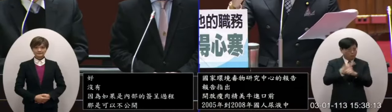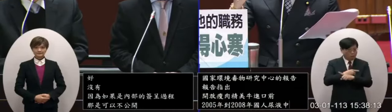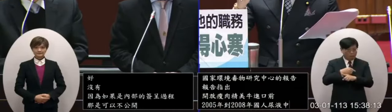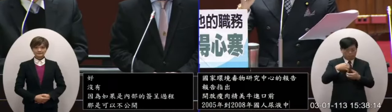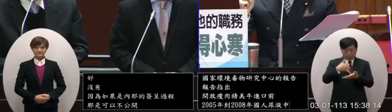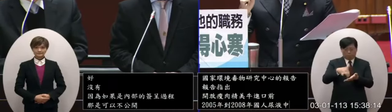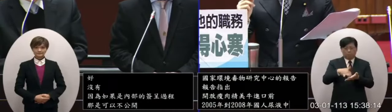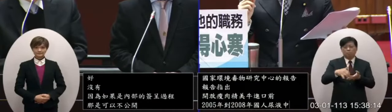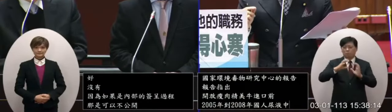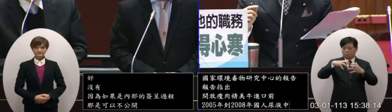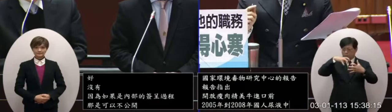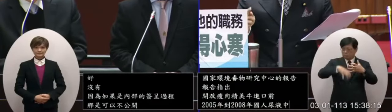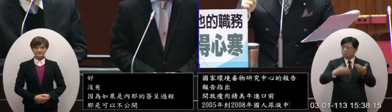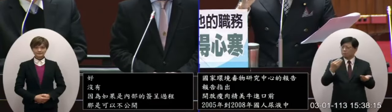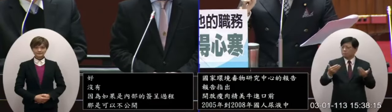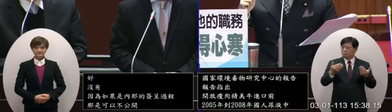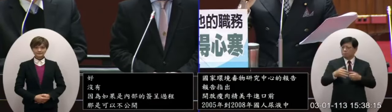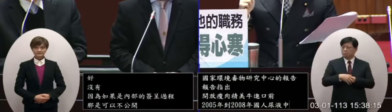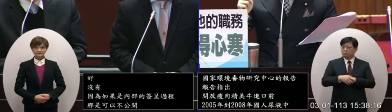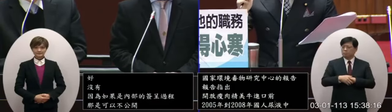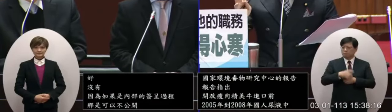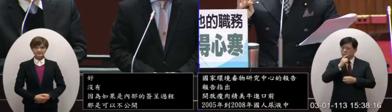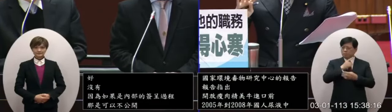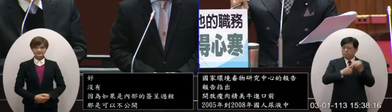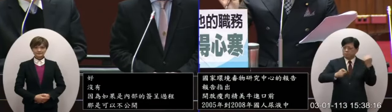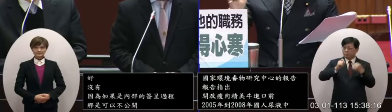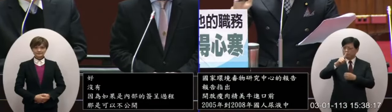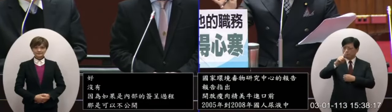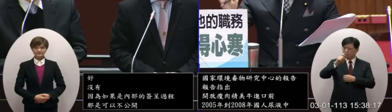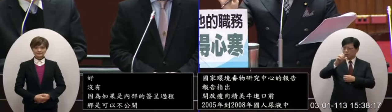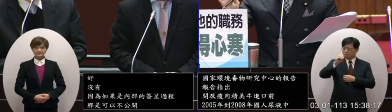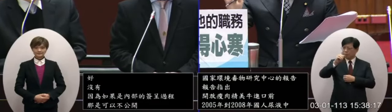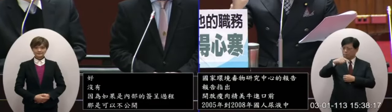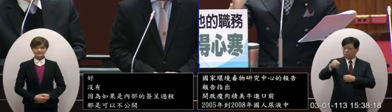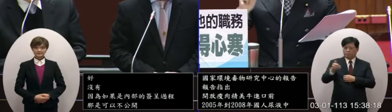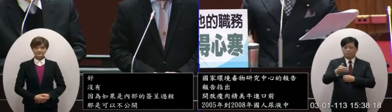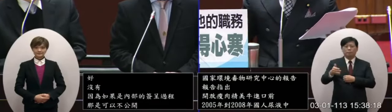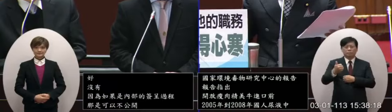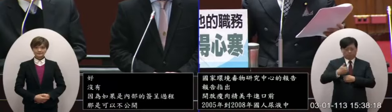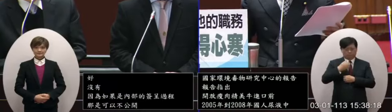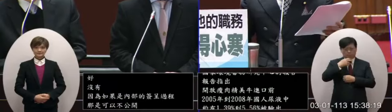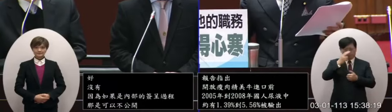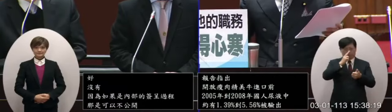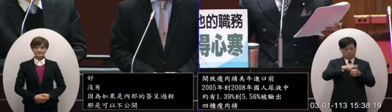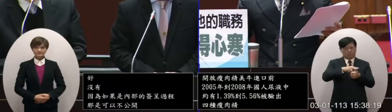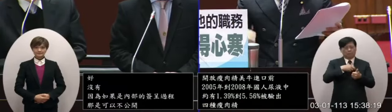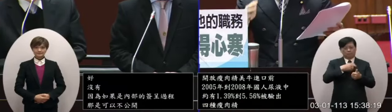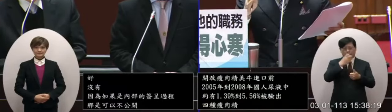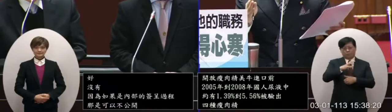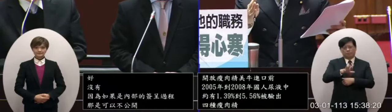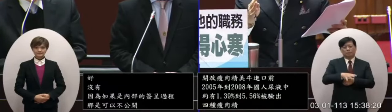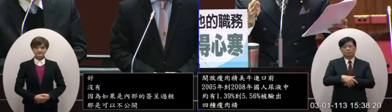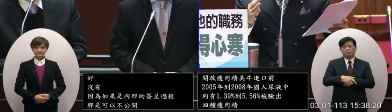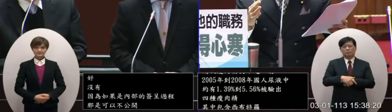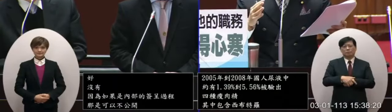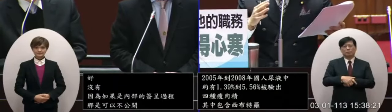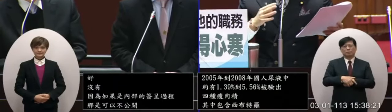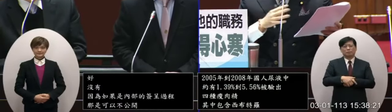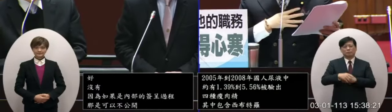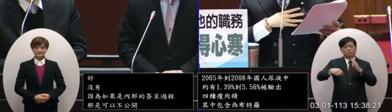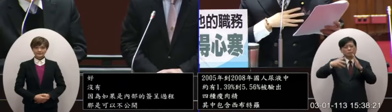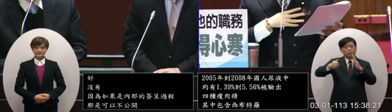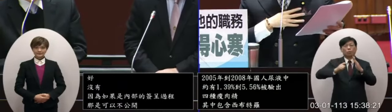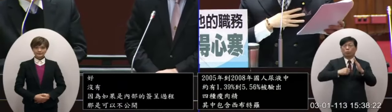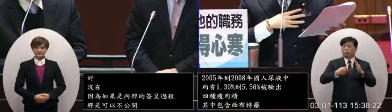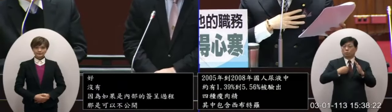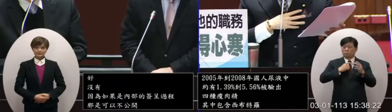内恐高达将近115万人左右来受害。院长，我想我的